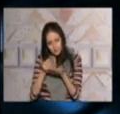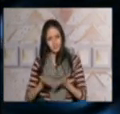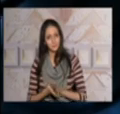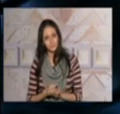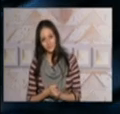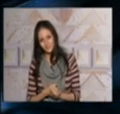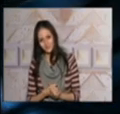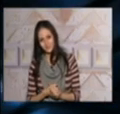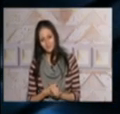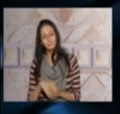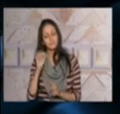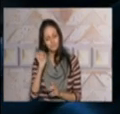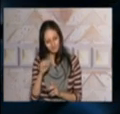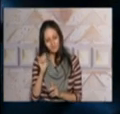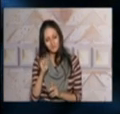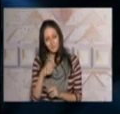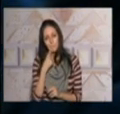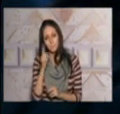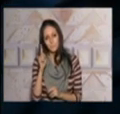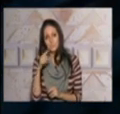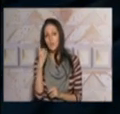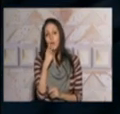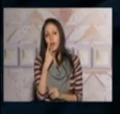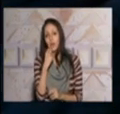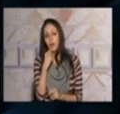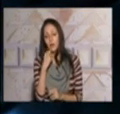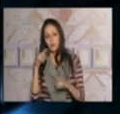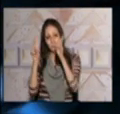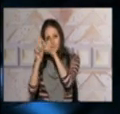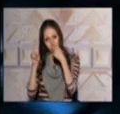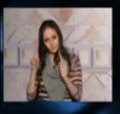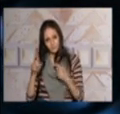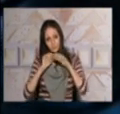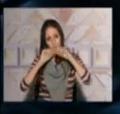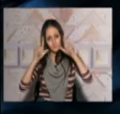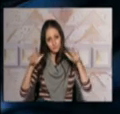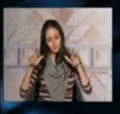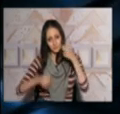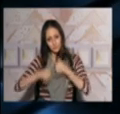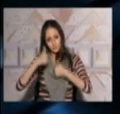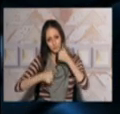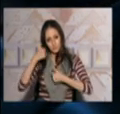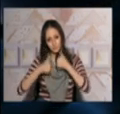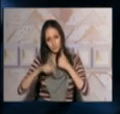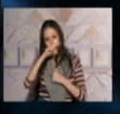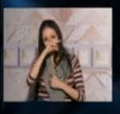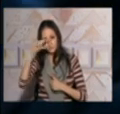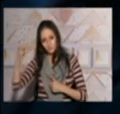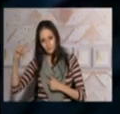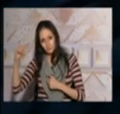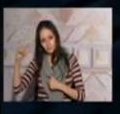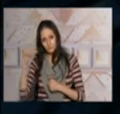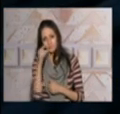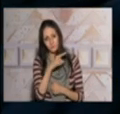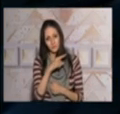التعليمية. نعم، بس هنا القرار الوزاري موضح دين على اساس الامتحان الشهري يتم امتحان الطلاب فيما